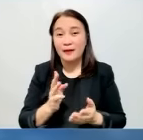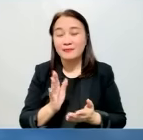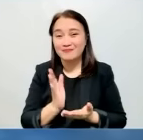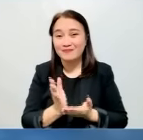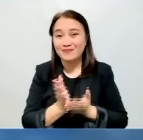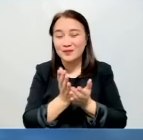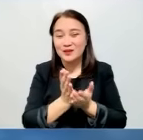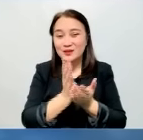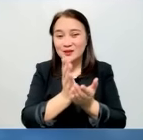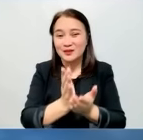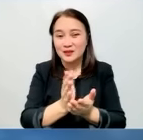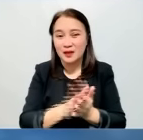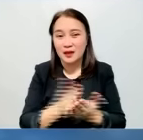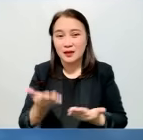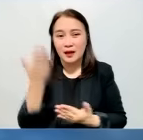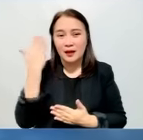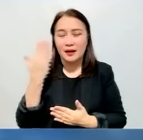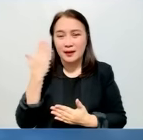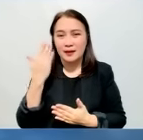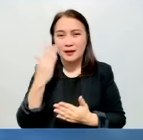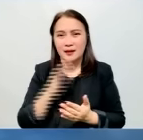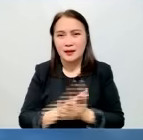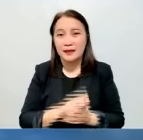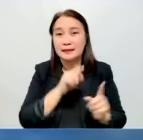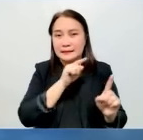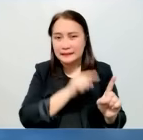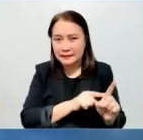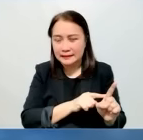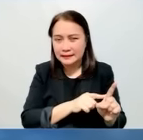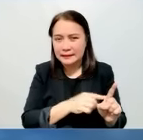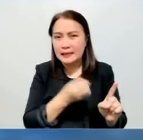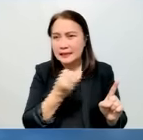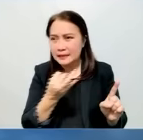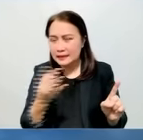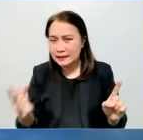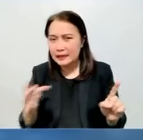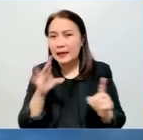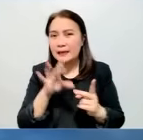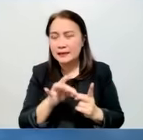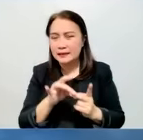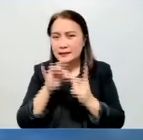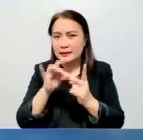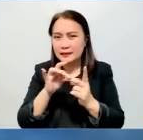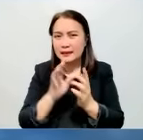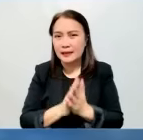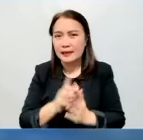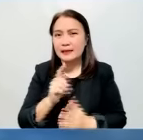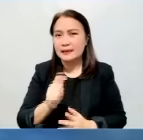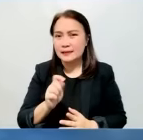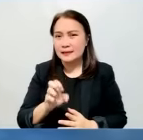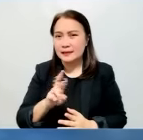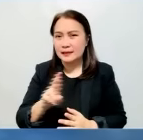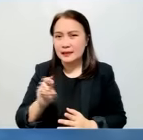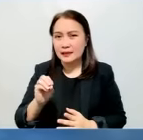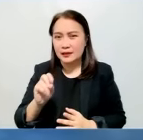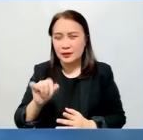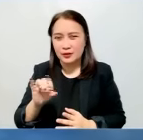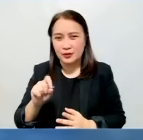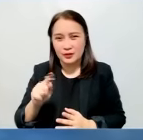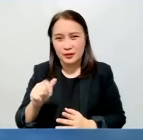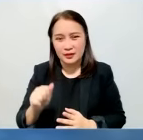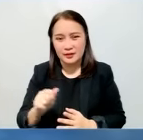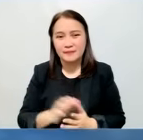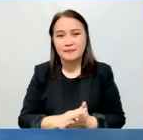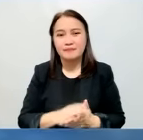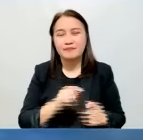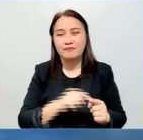Sulu kahapon ng madaling araw. Isa siya sa mga specially designated global terrorists sa Amerika. Nasa sanction list din si Mabanza ng